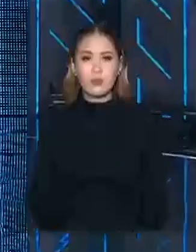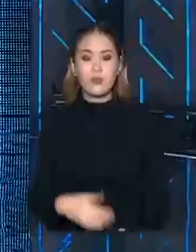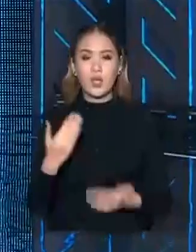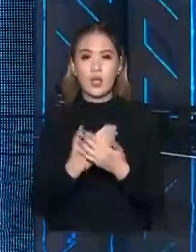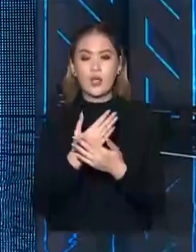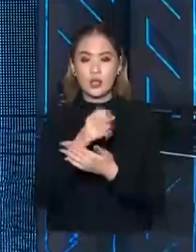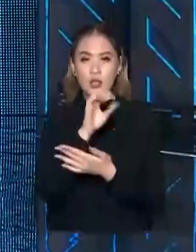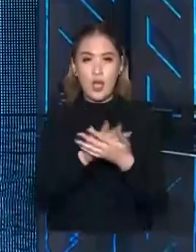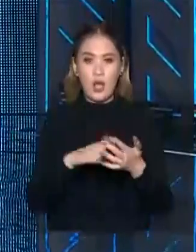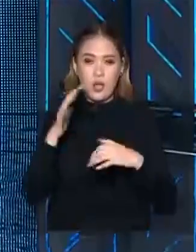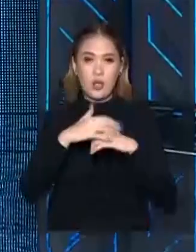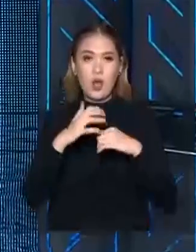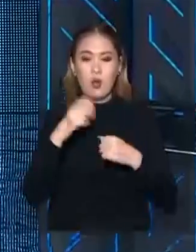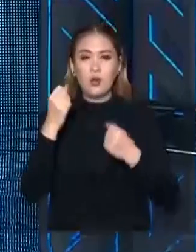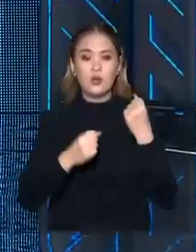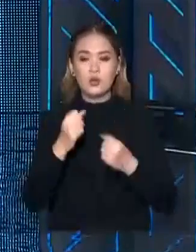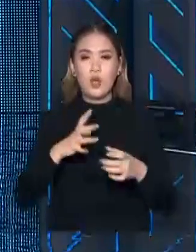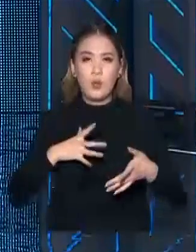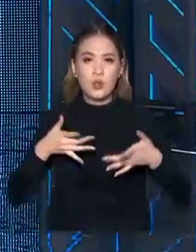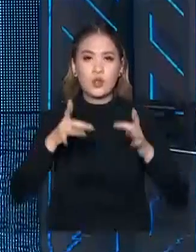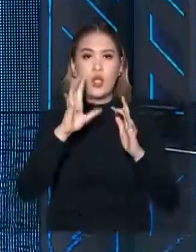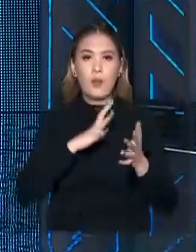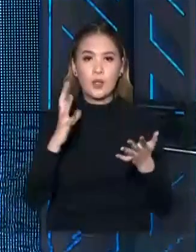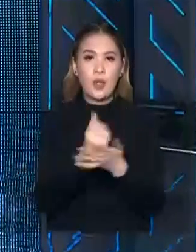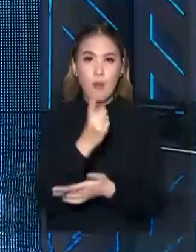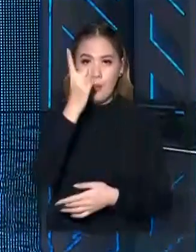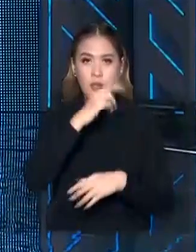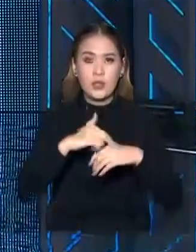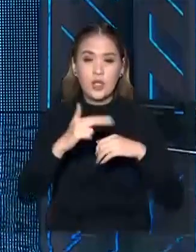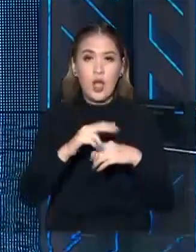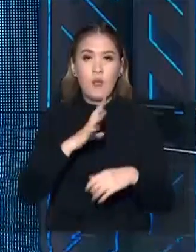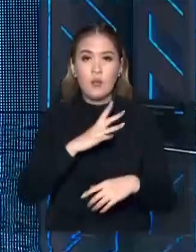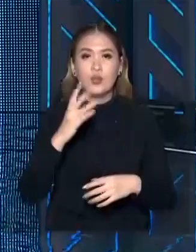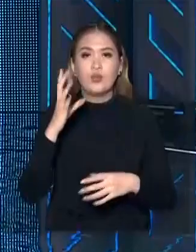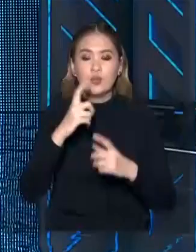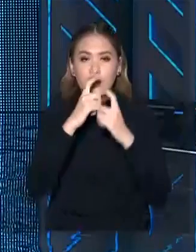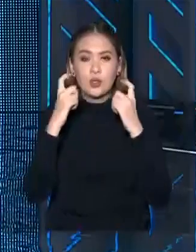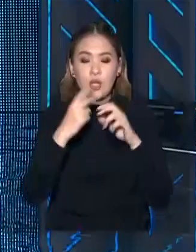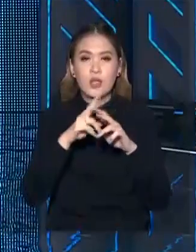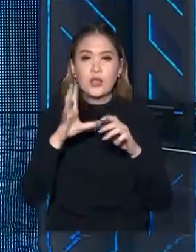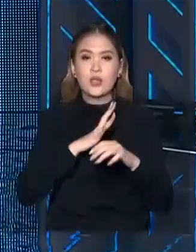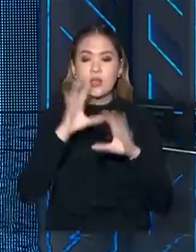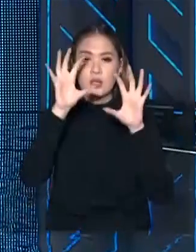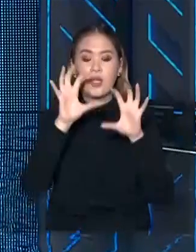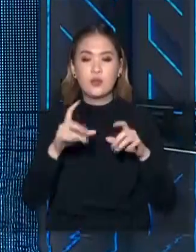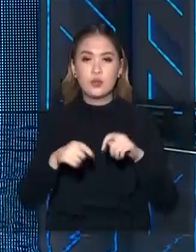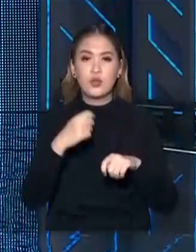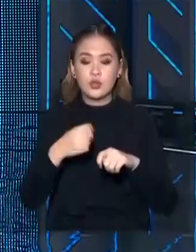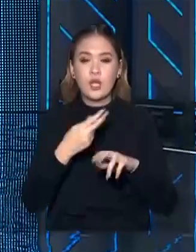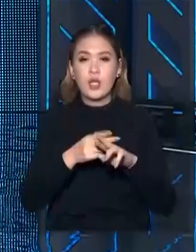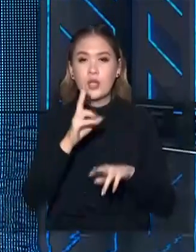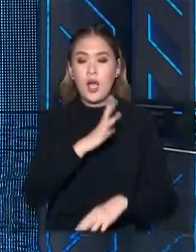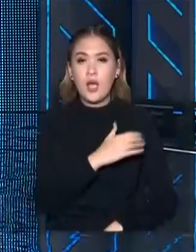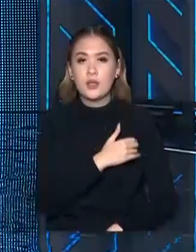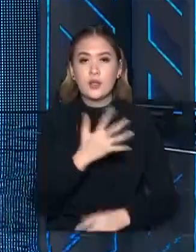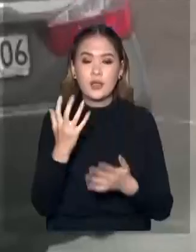Хабарымыз жалғастырамыз. Атырауда көлікті тонаған күдіктілер ұсталды. Полицейлер мұртын майлағысы келген заң бұзушыларды кезекті рейд кезінде анықтаған.